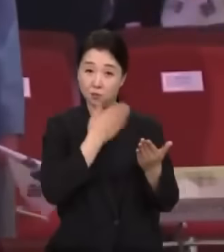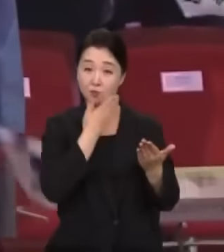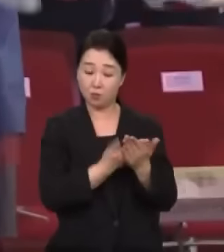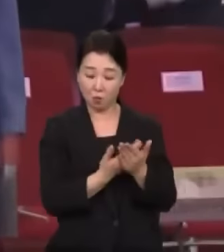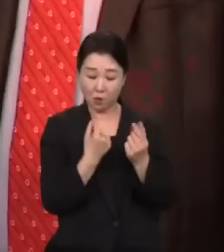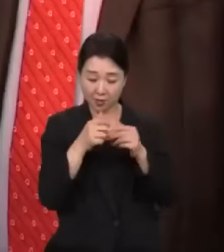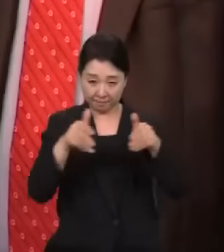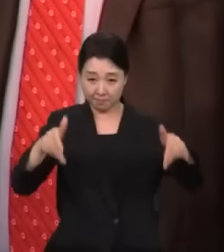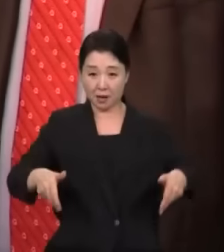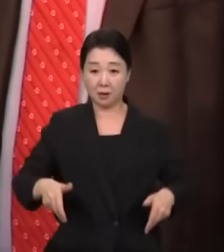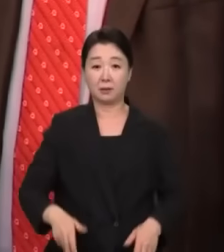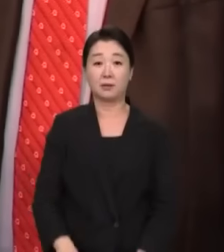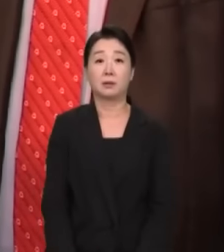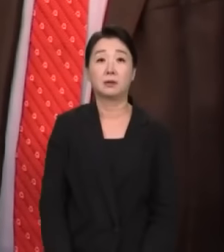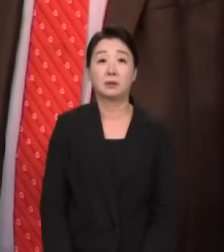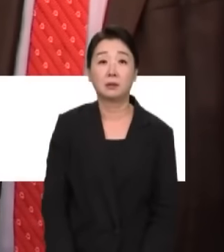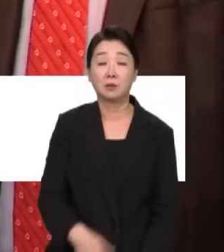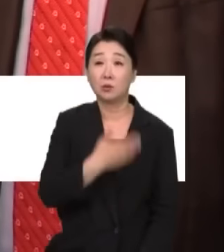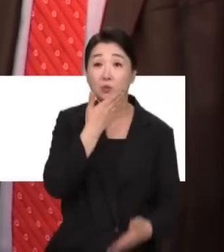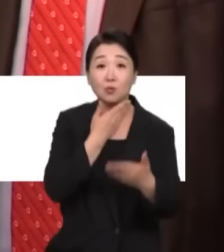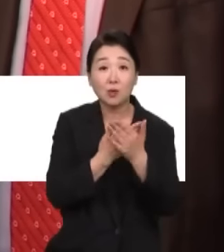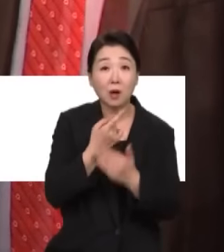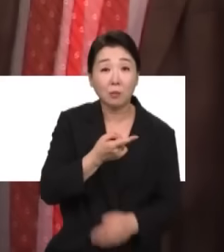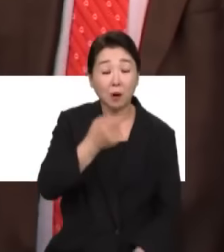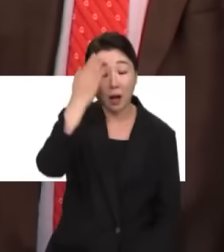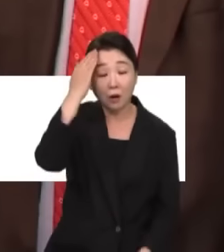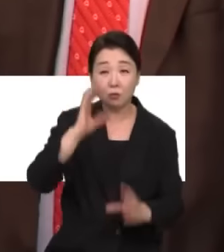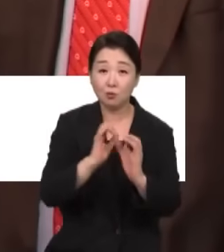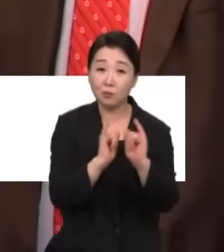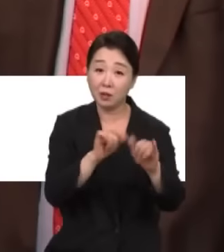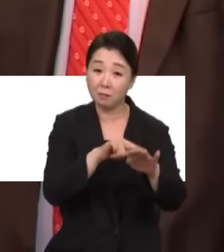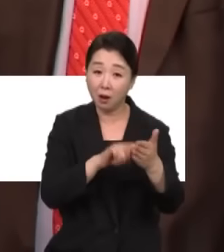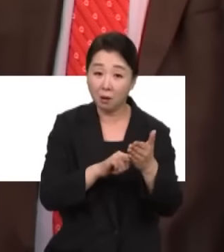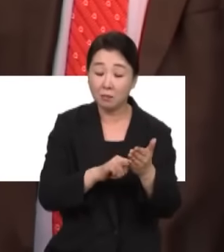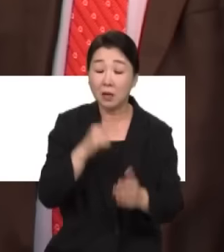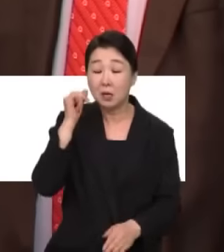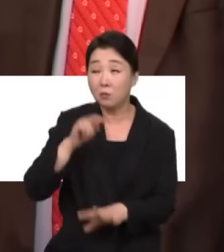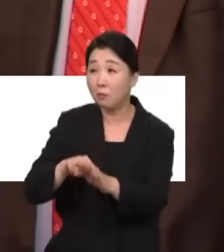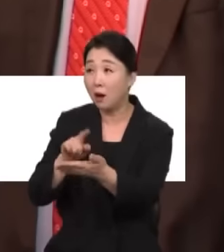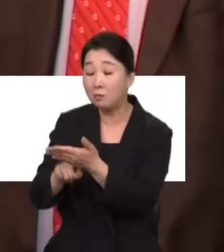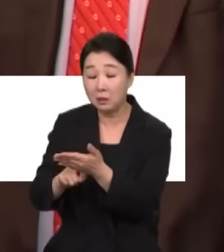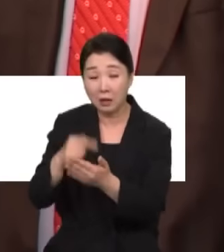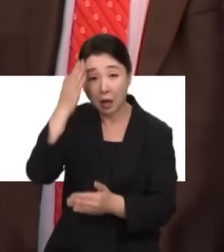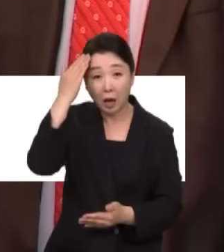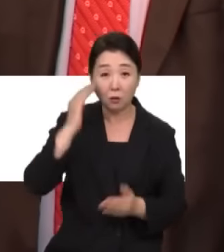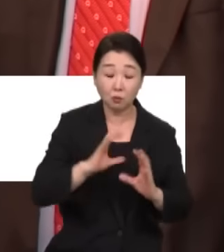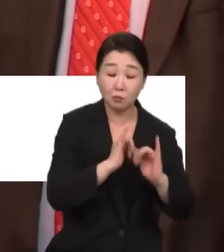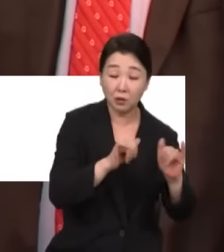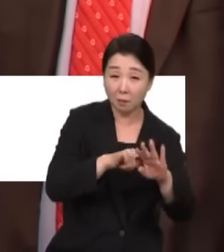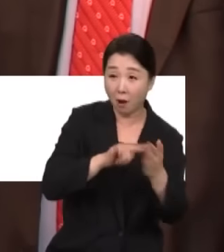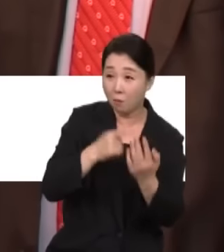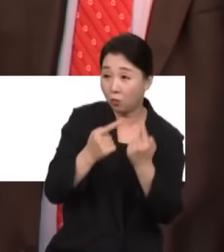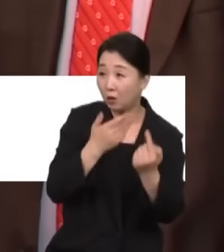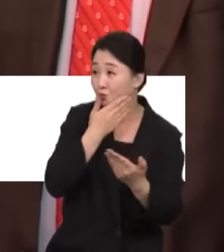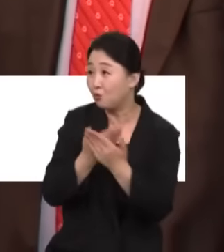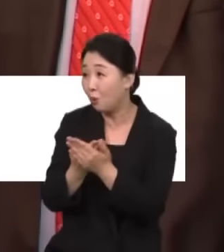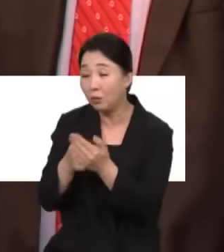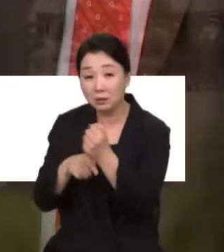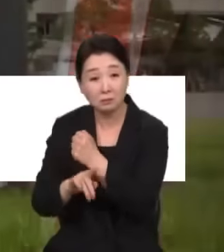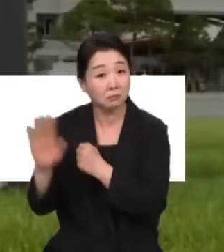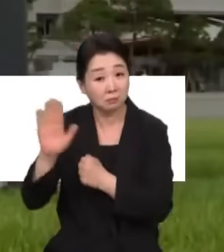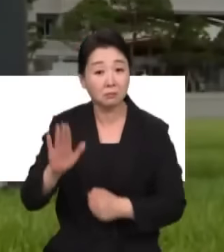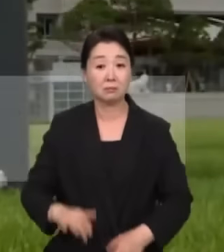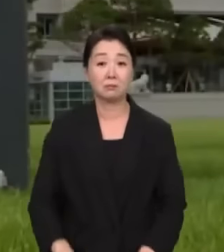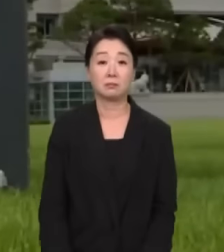선을 그었습니다. 중요한 건 대한민국 국민의 마음이죠. 그게 일본의 마음이 대한민국 국민의 마음보다 중요하다 이런 뜻은 당연히 아니지